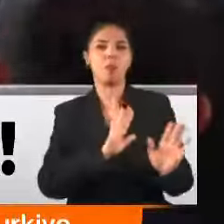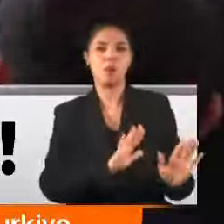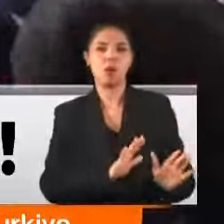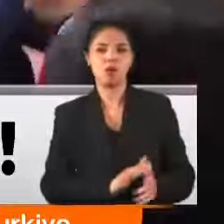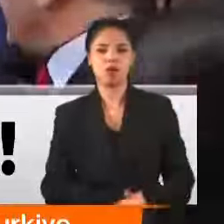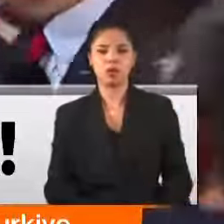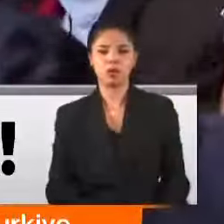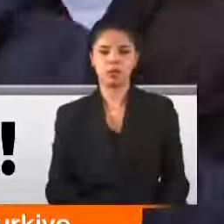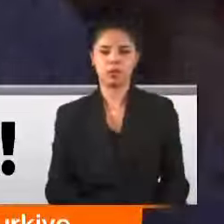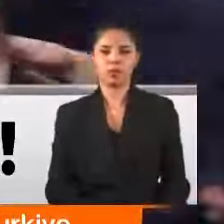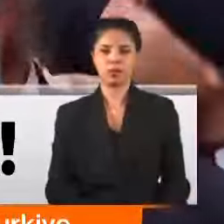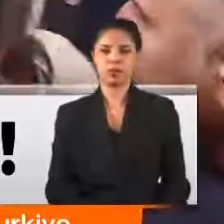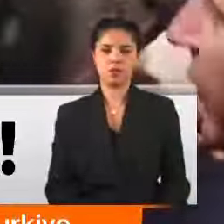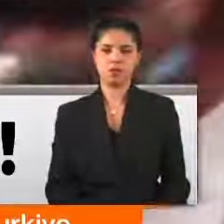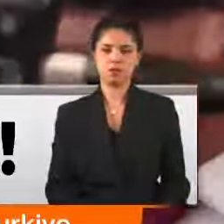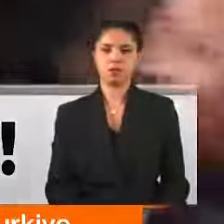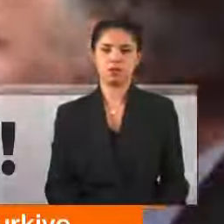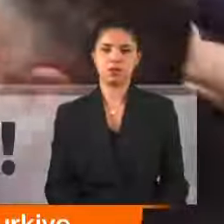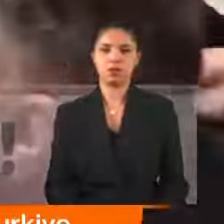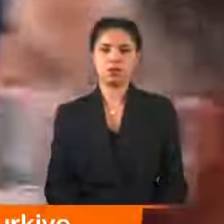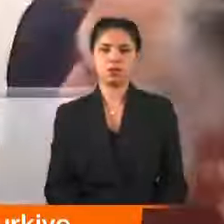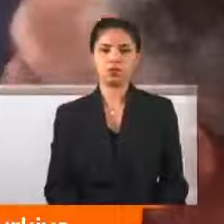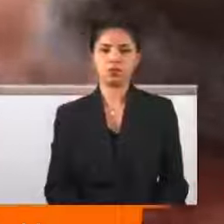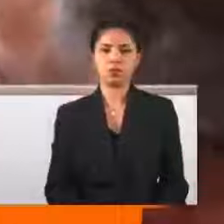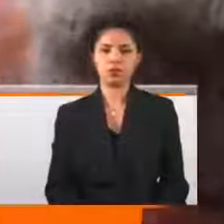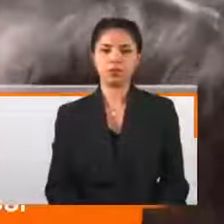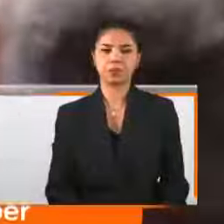Nasıl yorumlarsınız?